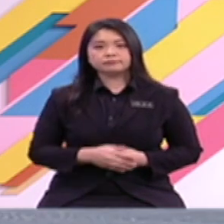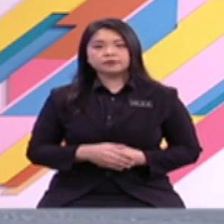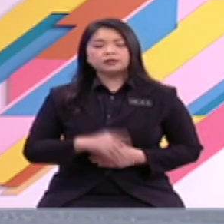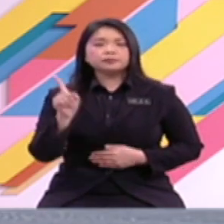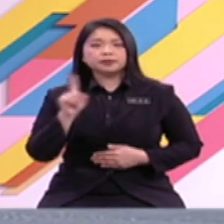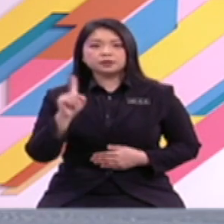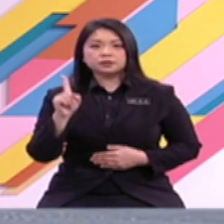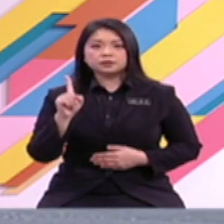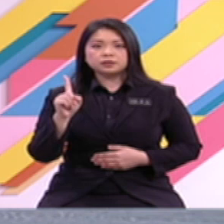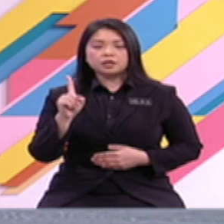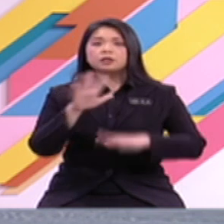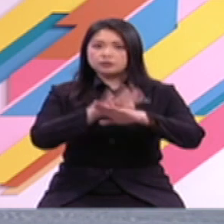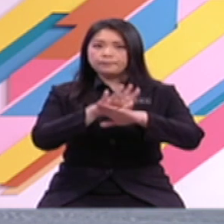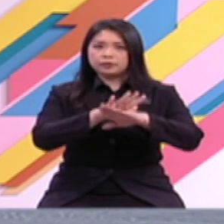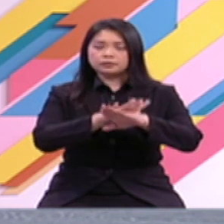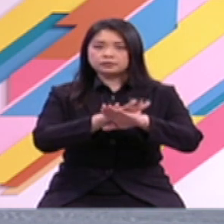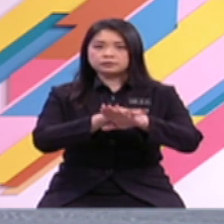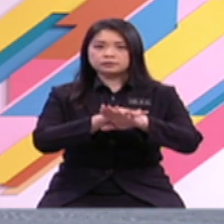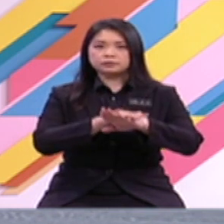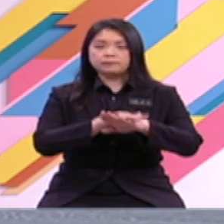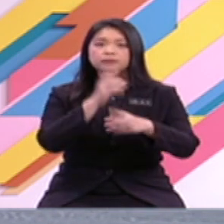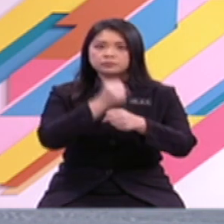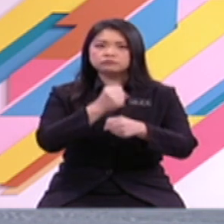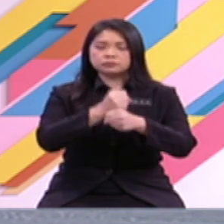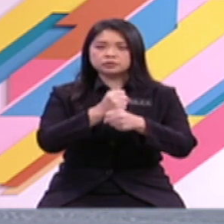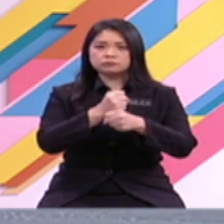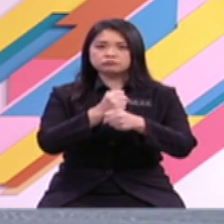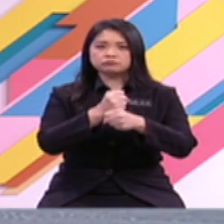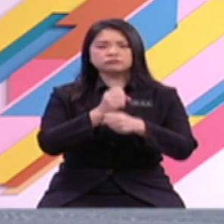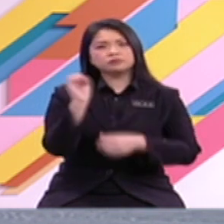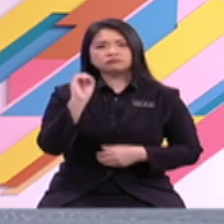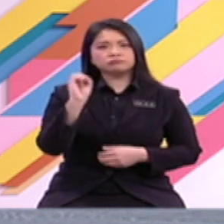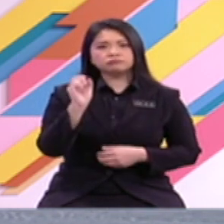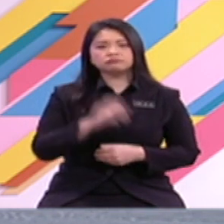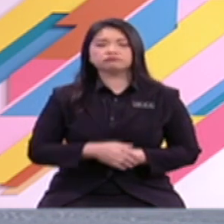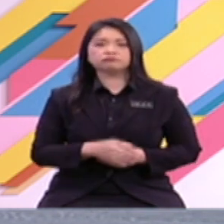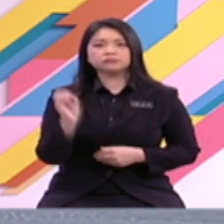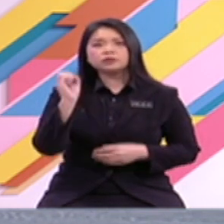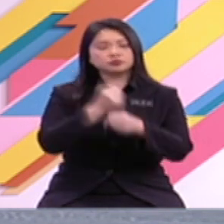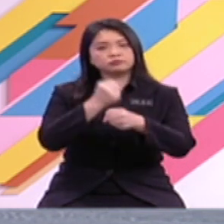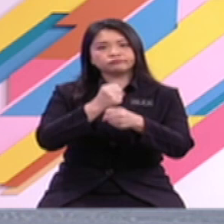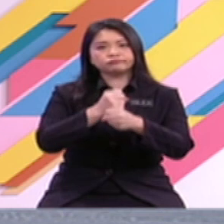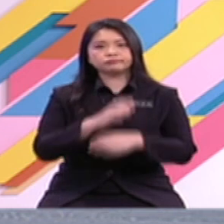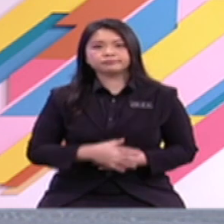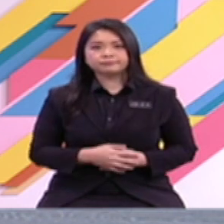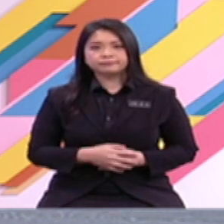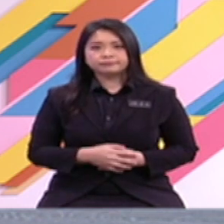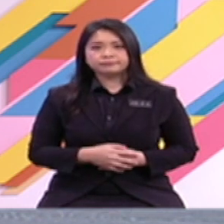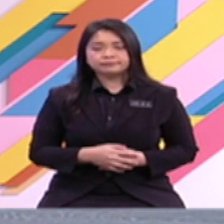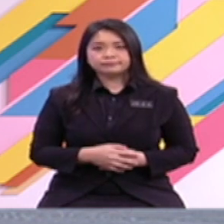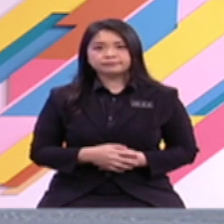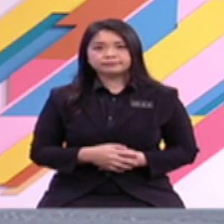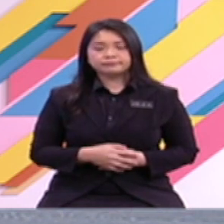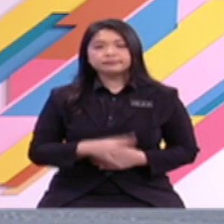dimana ramai kecil yang menganggu inilah kamu pengangguran yang tinggi didakhe